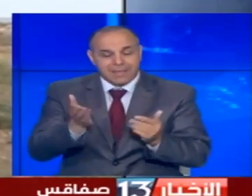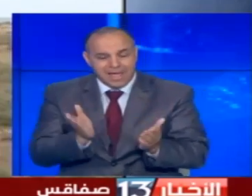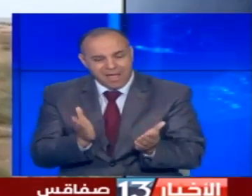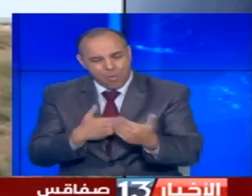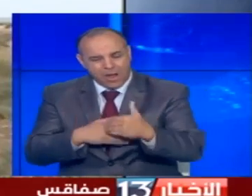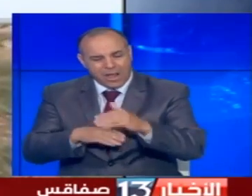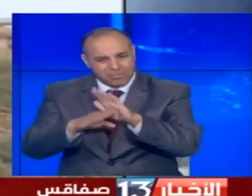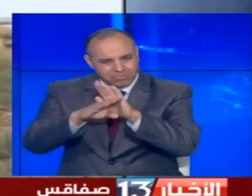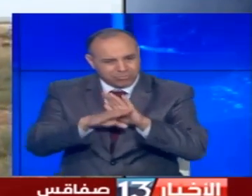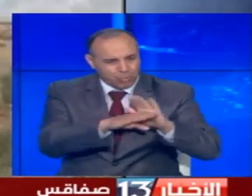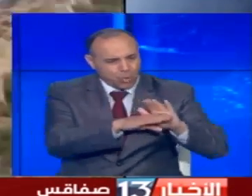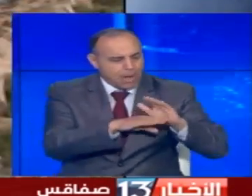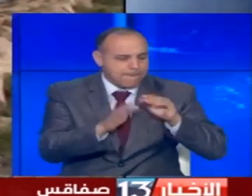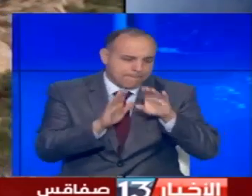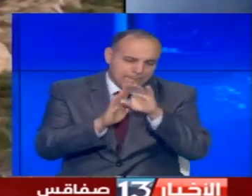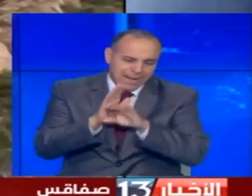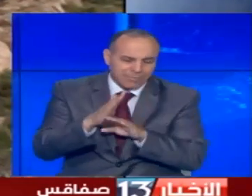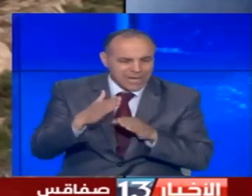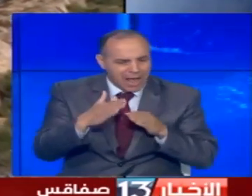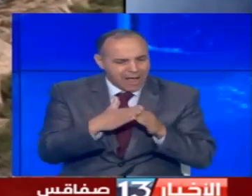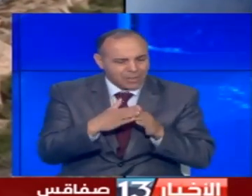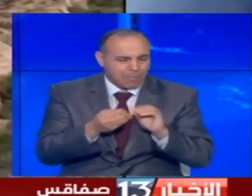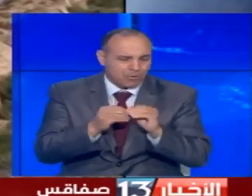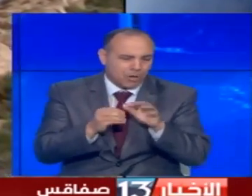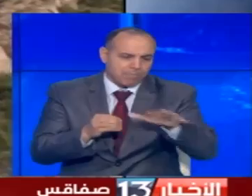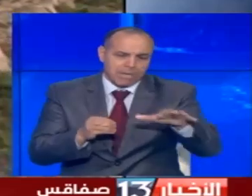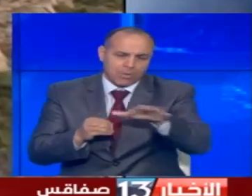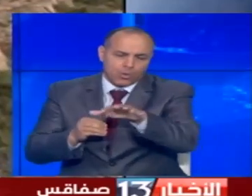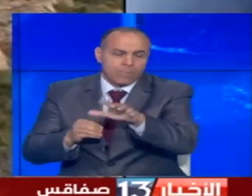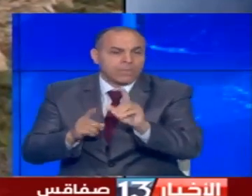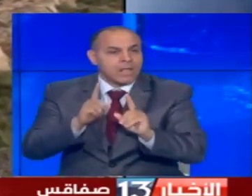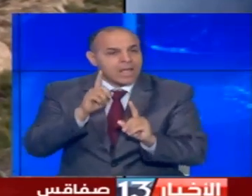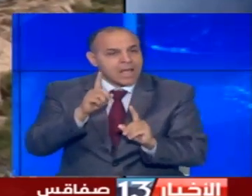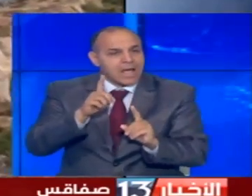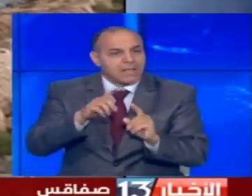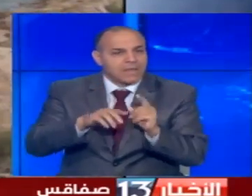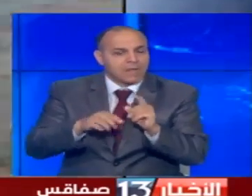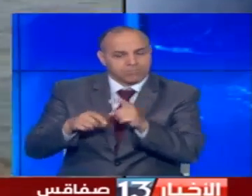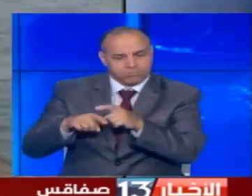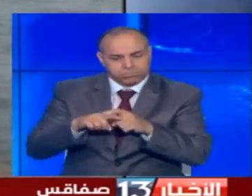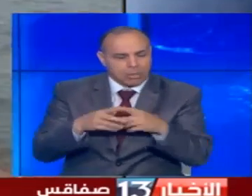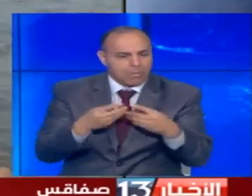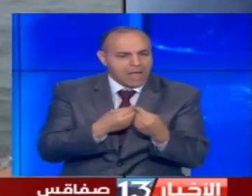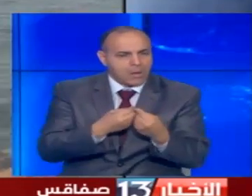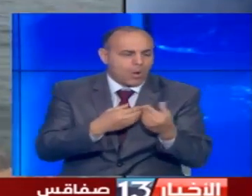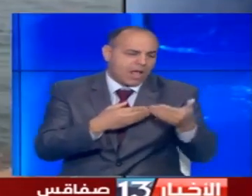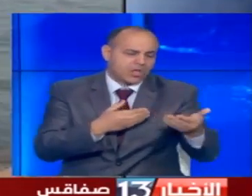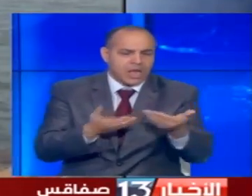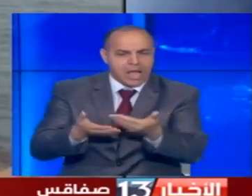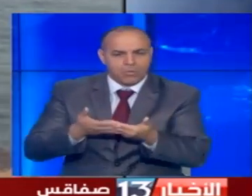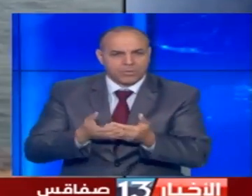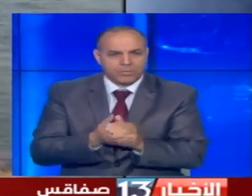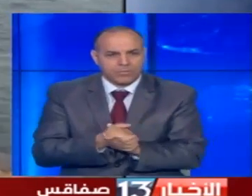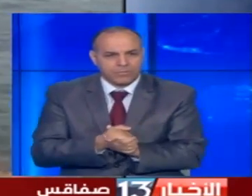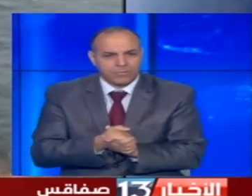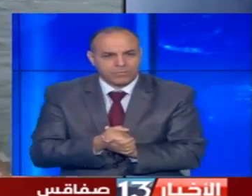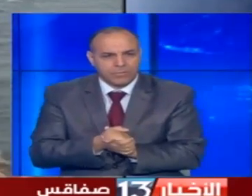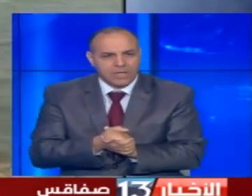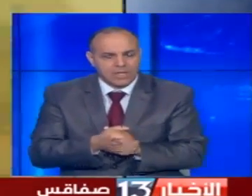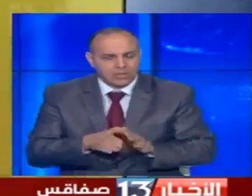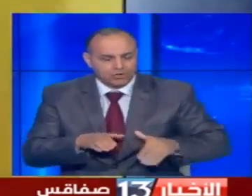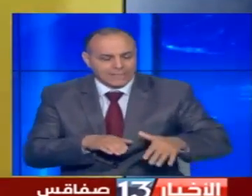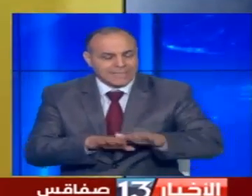حمايه الشريط الساحلي برنامج للحد منه في عده مناطق سواء بالشركات المحليه او الخارجيه وجزيره